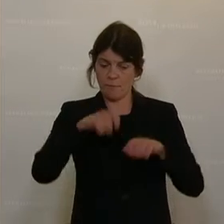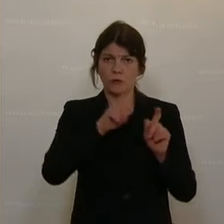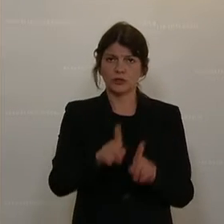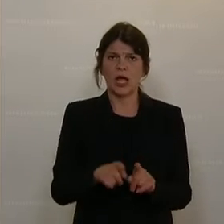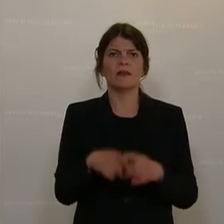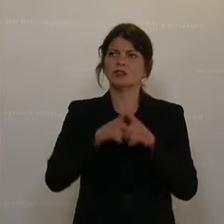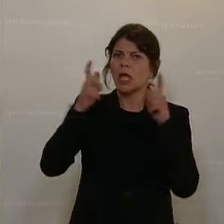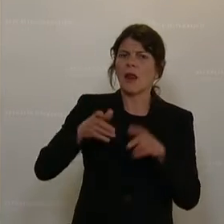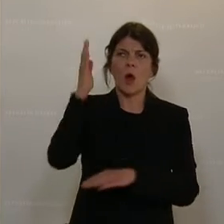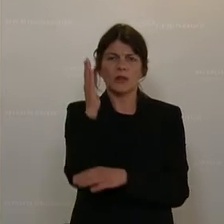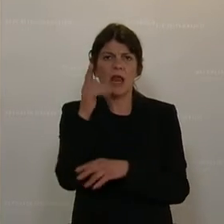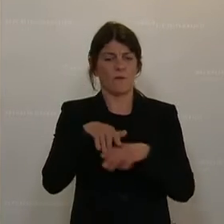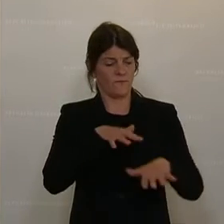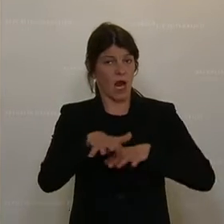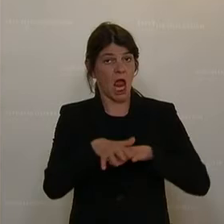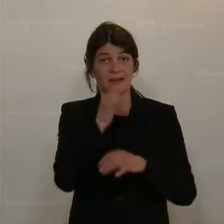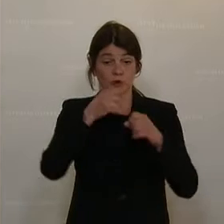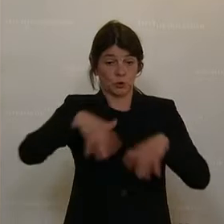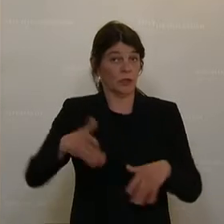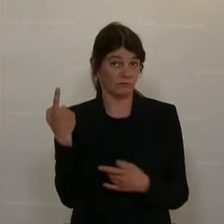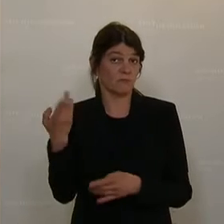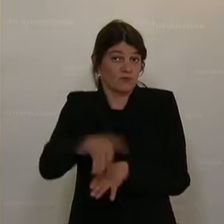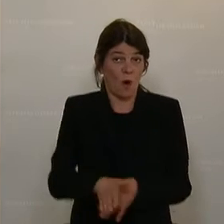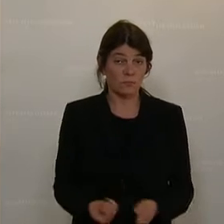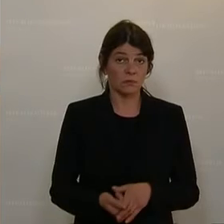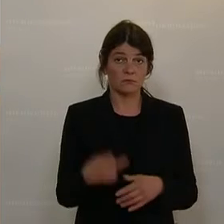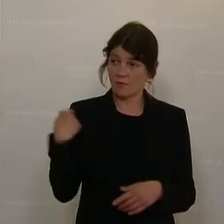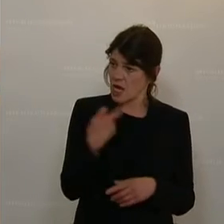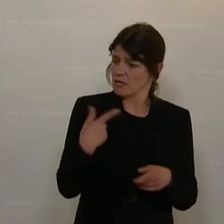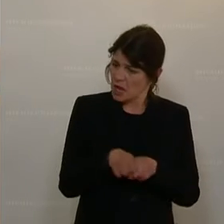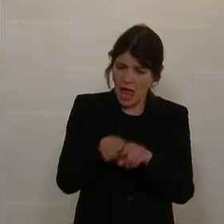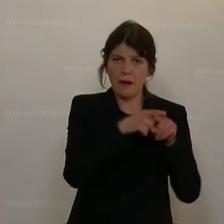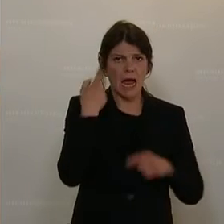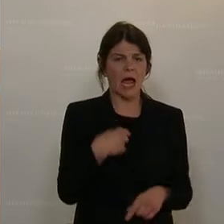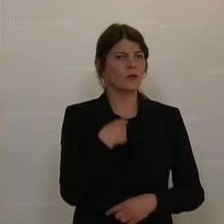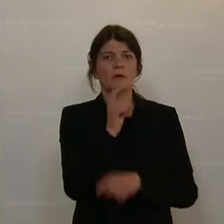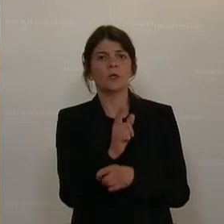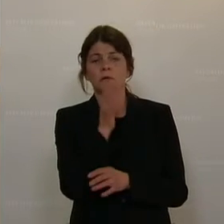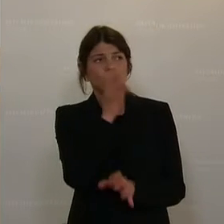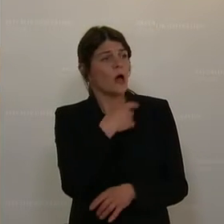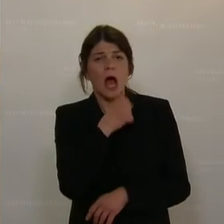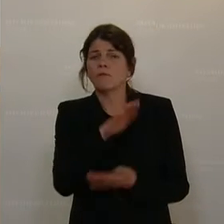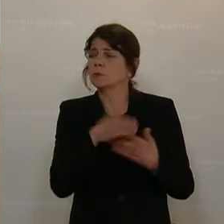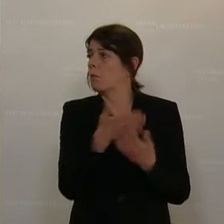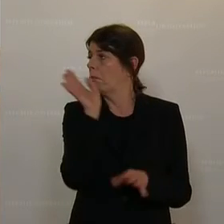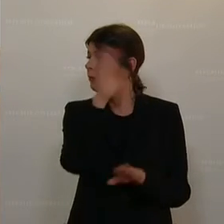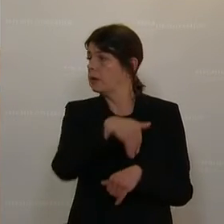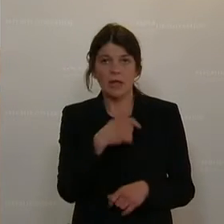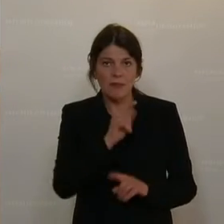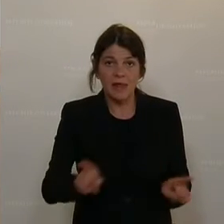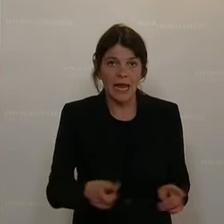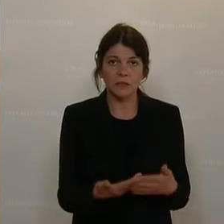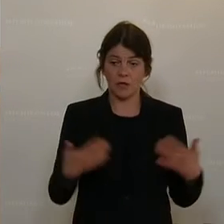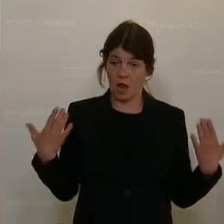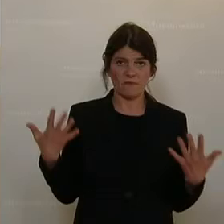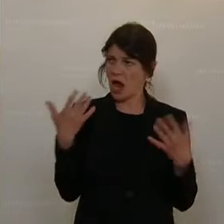der Stadien, Hotels und Verkehrsinfrastruktur ihr Leben lassen. Und wir waren uns einig, dass sie da nicht einfach wegsehen dürfen. Aber